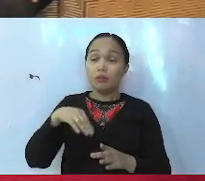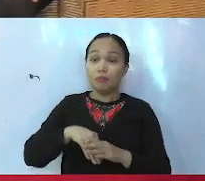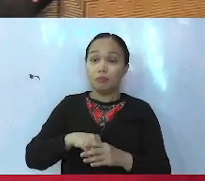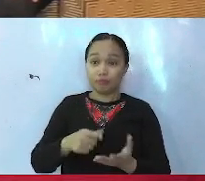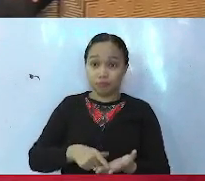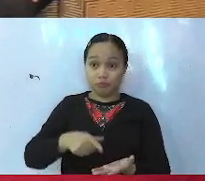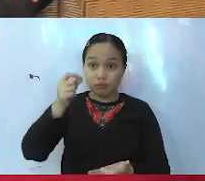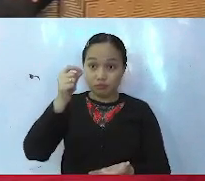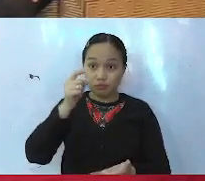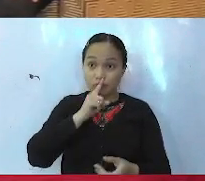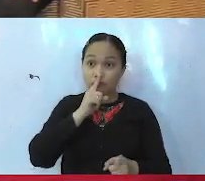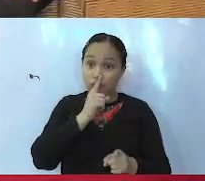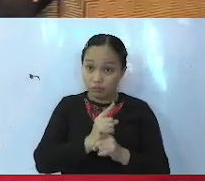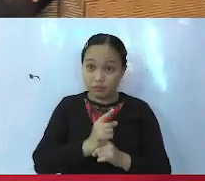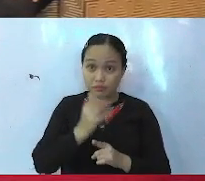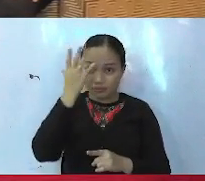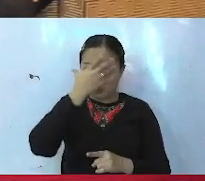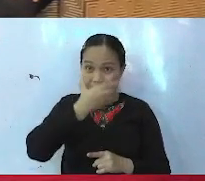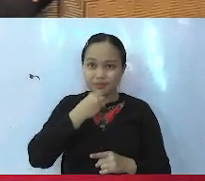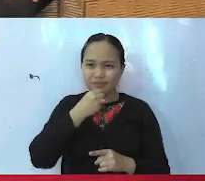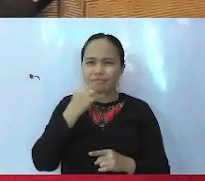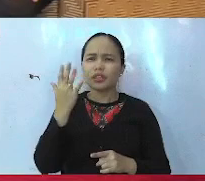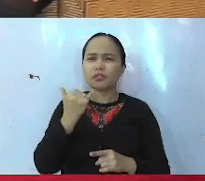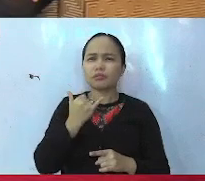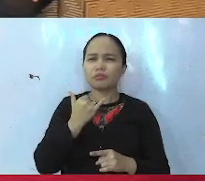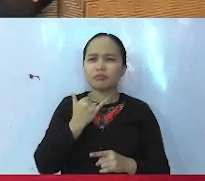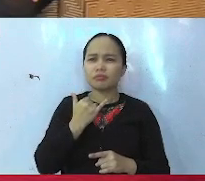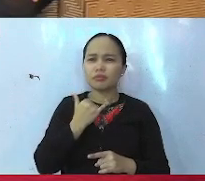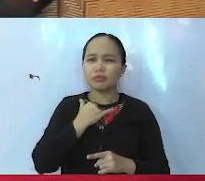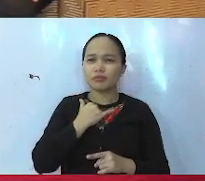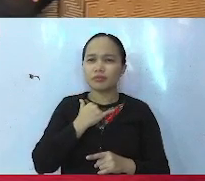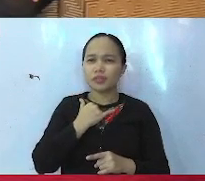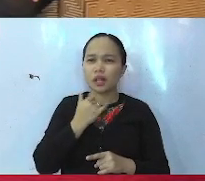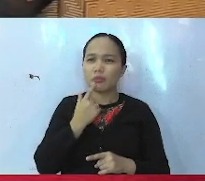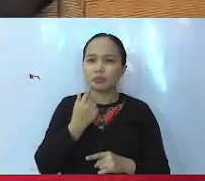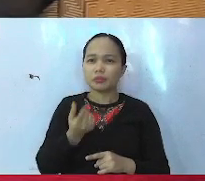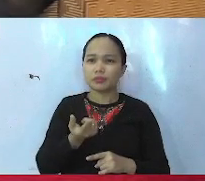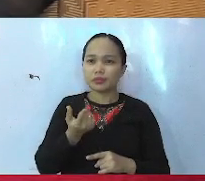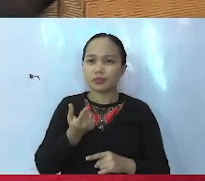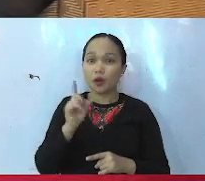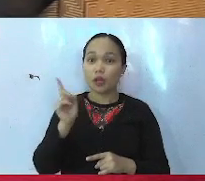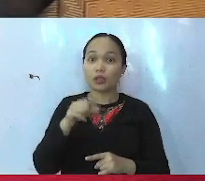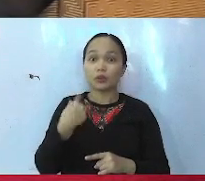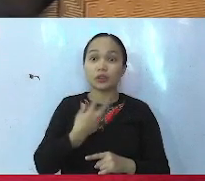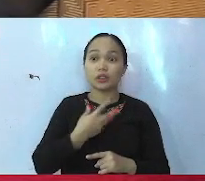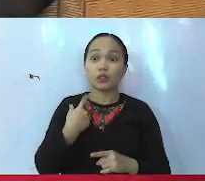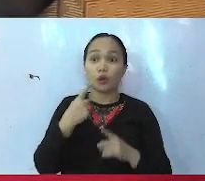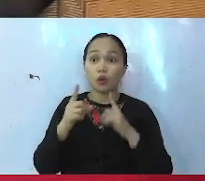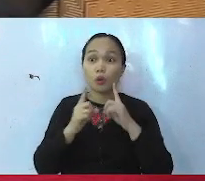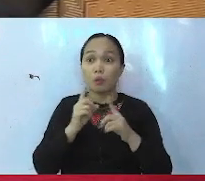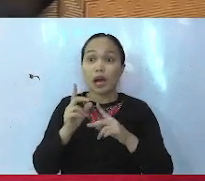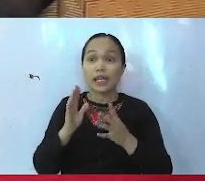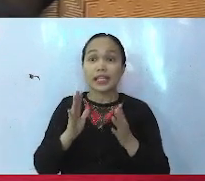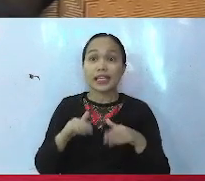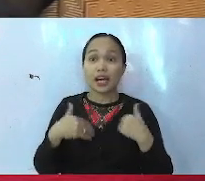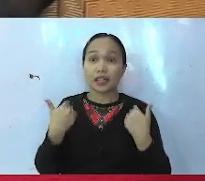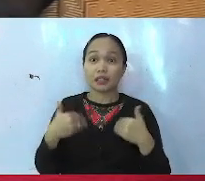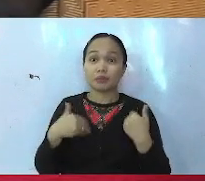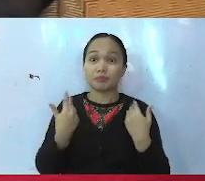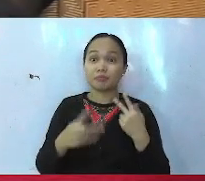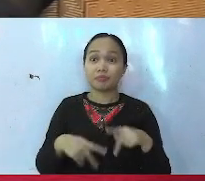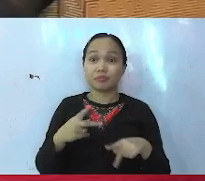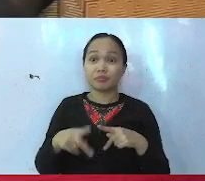yan. Totoo, napakaganda talaga kasi, alam mo yung mga nag-uusap yung mga tao doon, yung mga young people doon sa